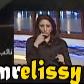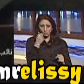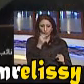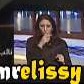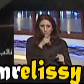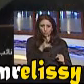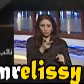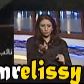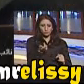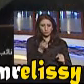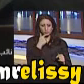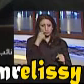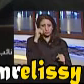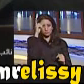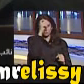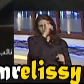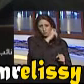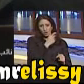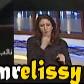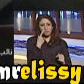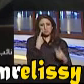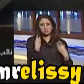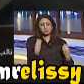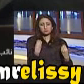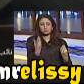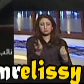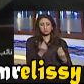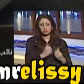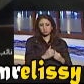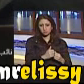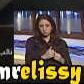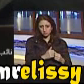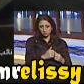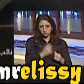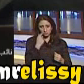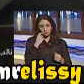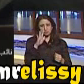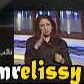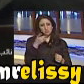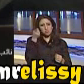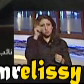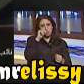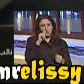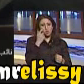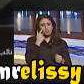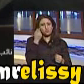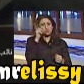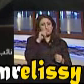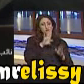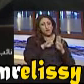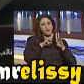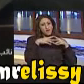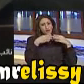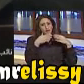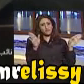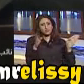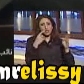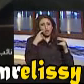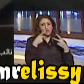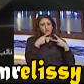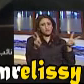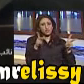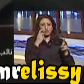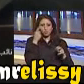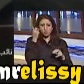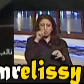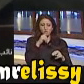يعني الامور كده لا تستقيم، امور كده هم وعدونا ان بكره مفيش حاجه ومش هيحصل حاجه بعد كده وهنشوف بكره ان شاء